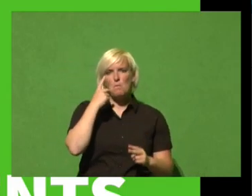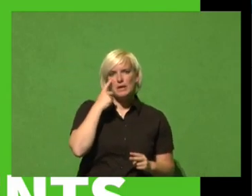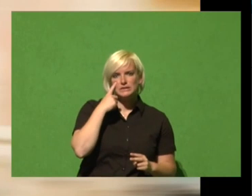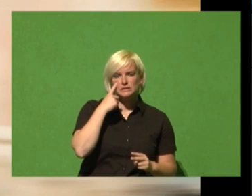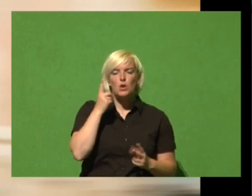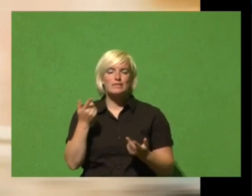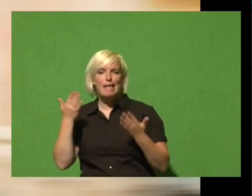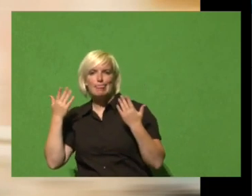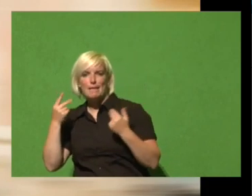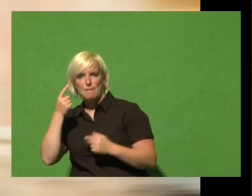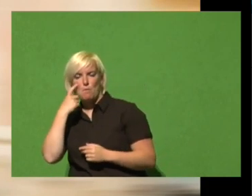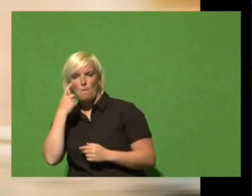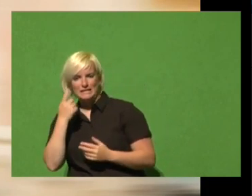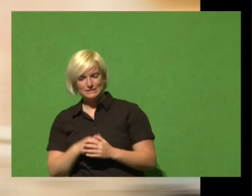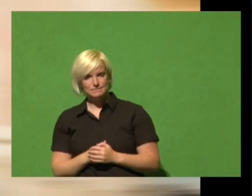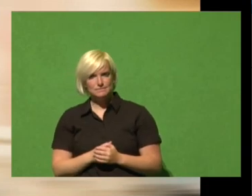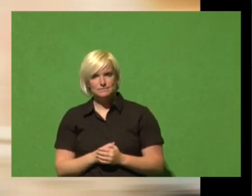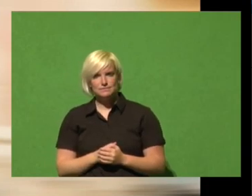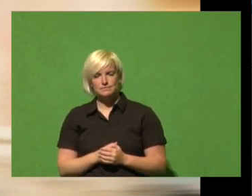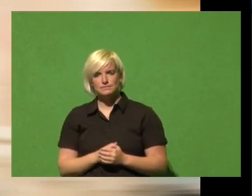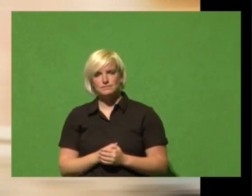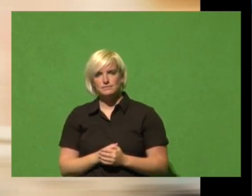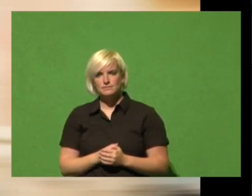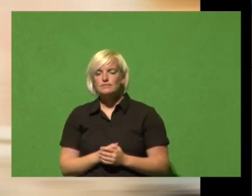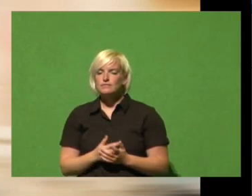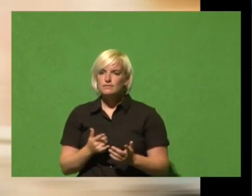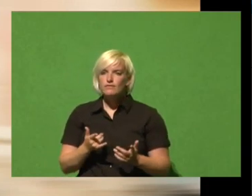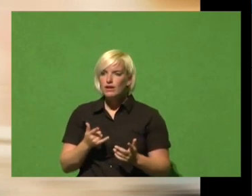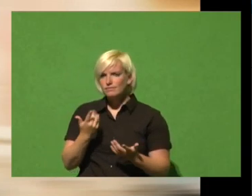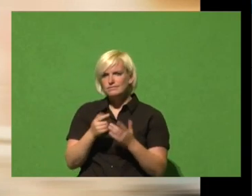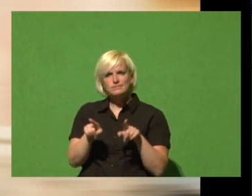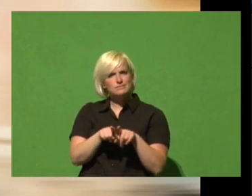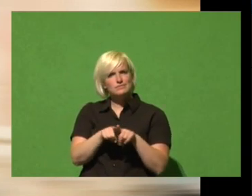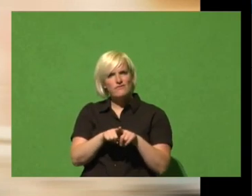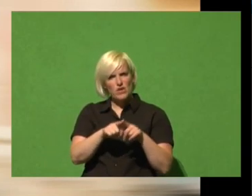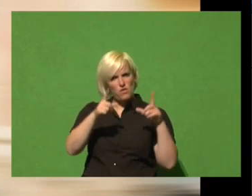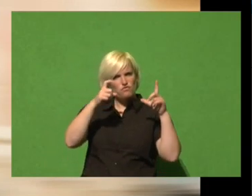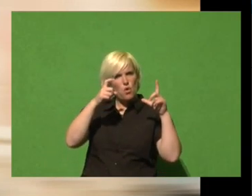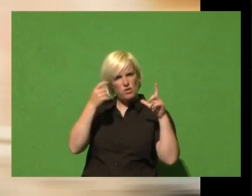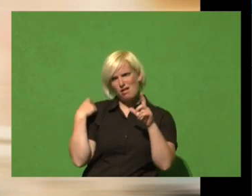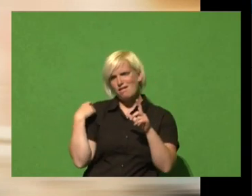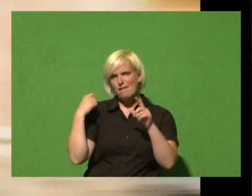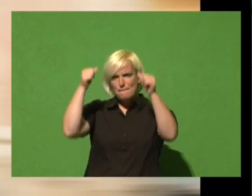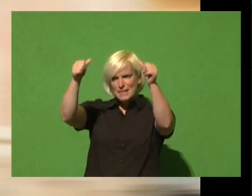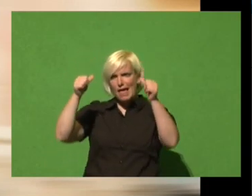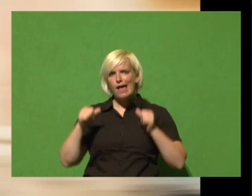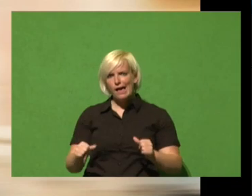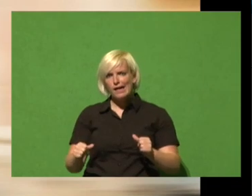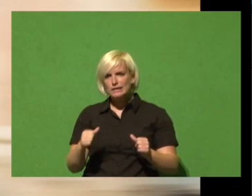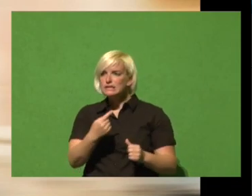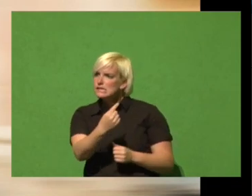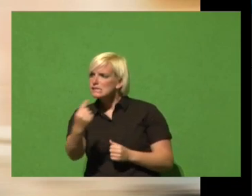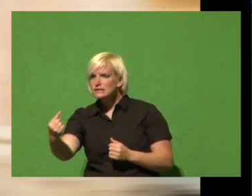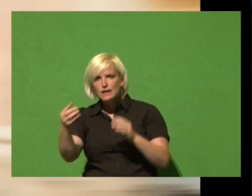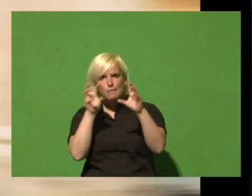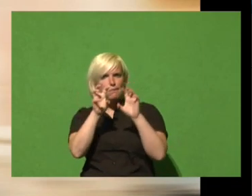Moments. Ihr könnt dann so ähnlich wie bei den Bildern, die jetzt hier von der Landesseite angeboten wurde, Bilder gestalten, in